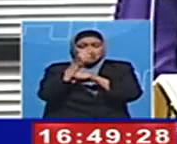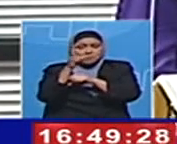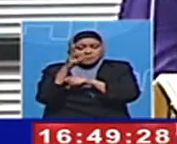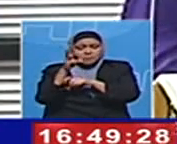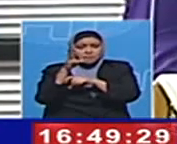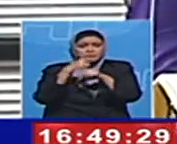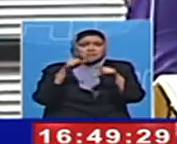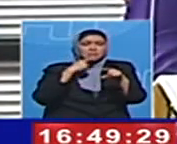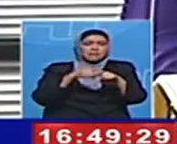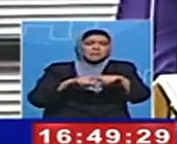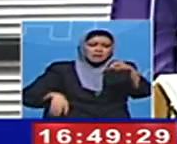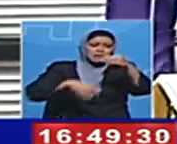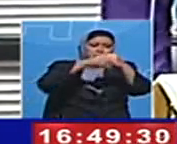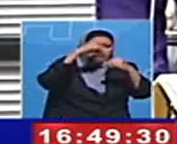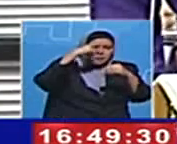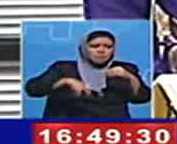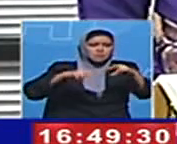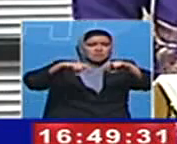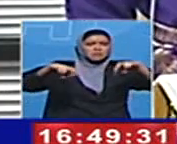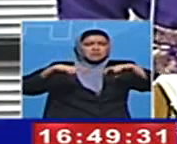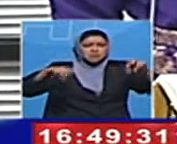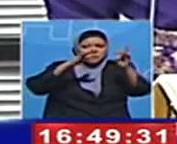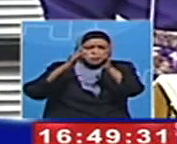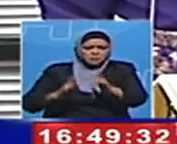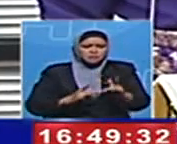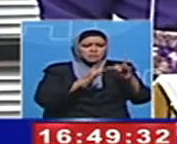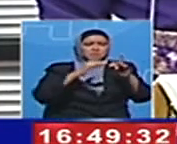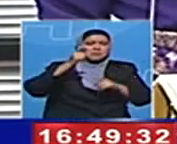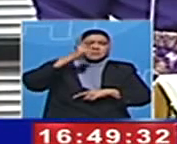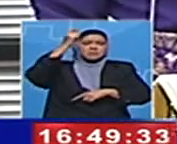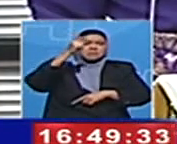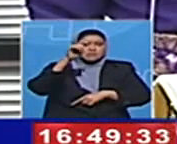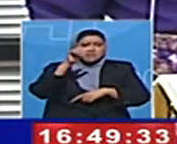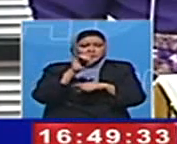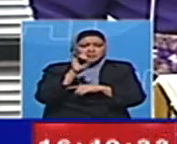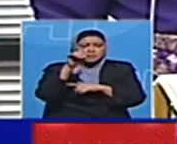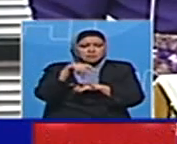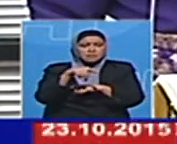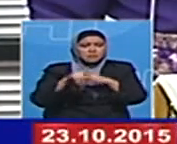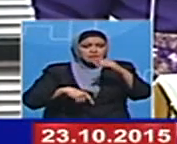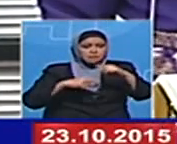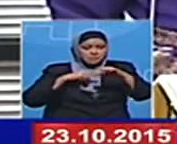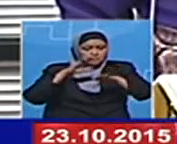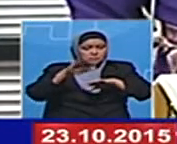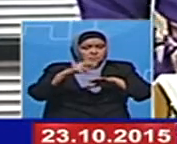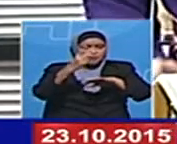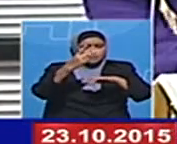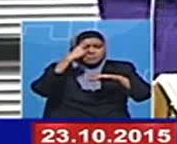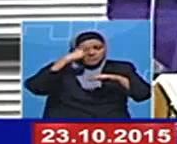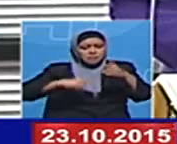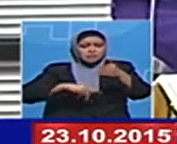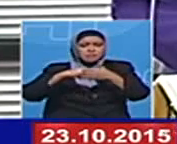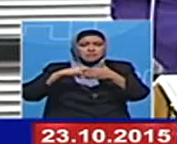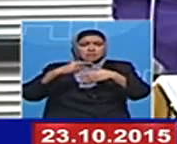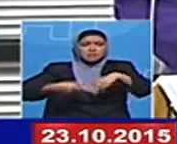public private research Network tuan yang di-pertua Langkah kedua bagi mempertingkatkan penggunaan teknologi